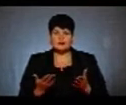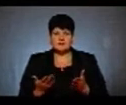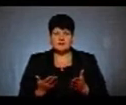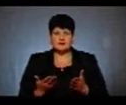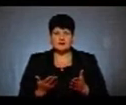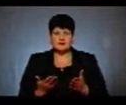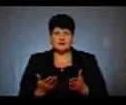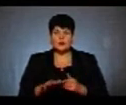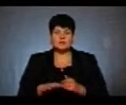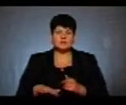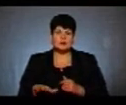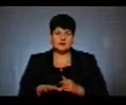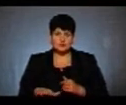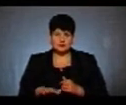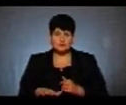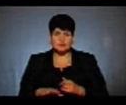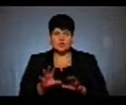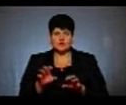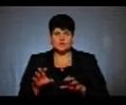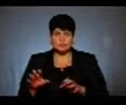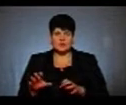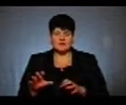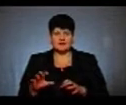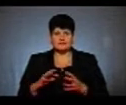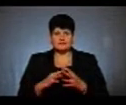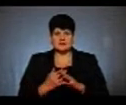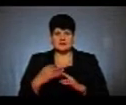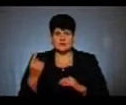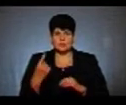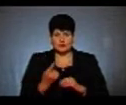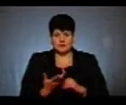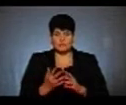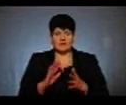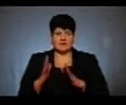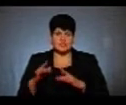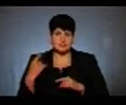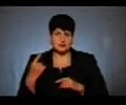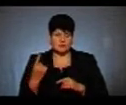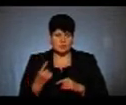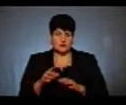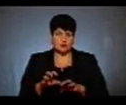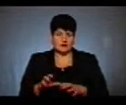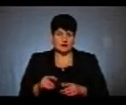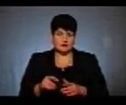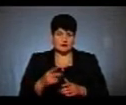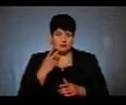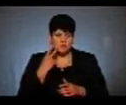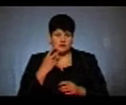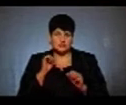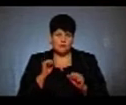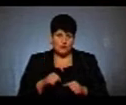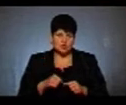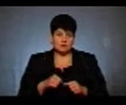лісах, по територіях, ну а собаки в селах гуляють. Ну ми от в місті гуляємо з собаками постійно. Ну тобто, чи можемо